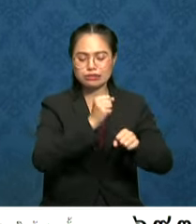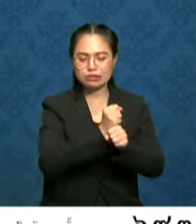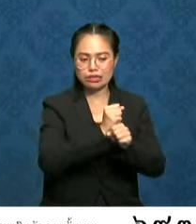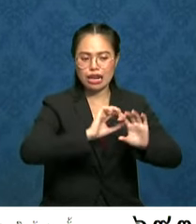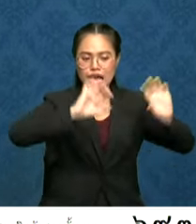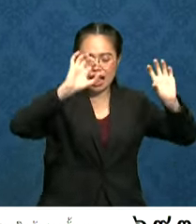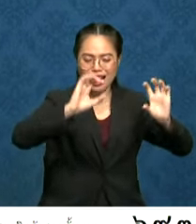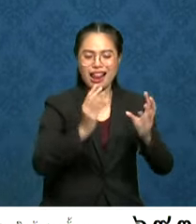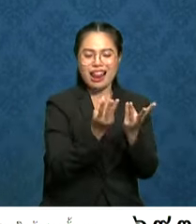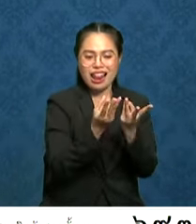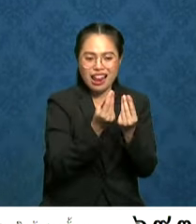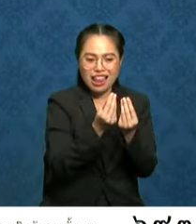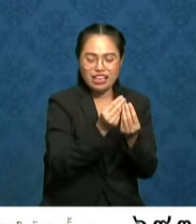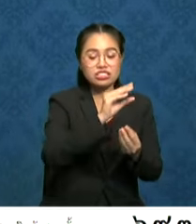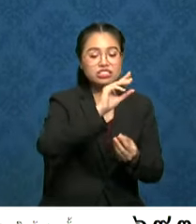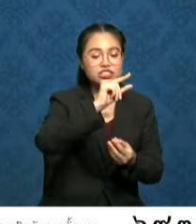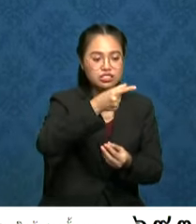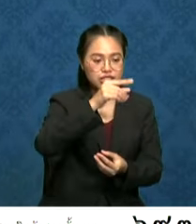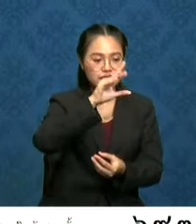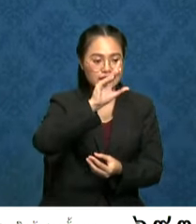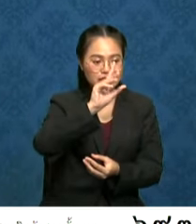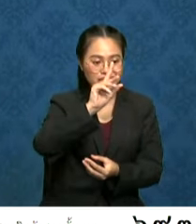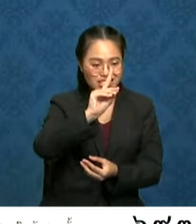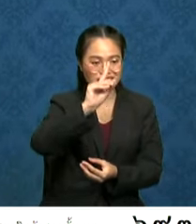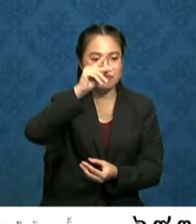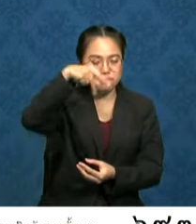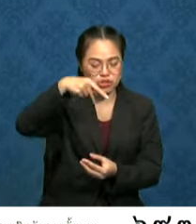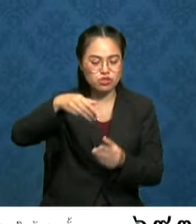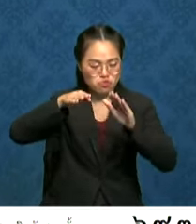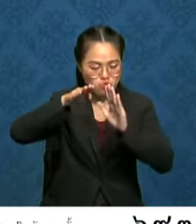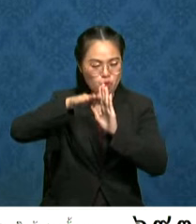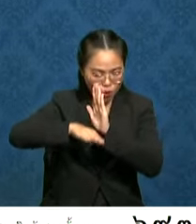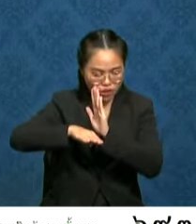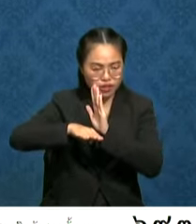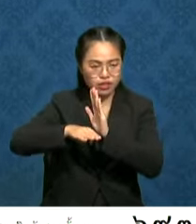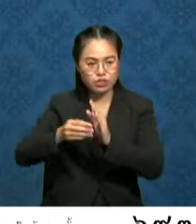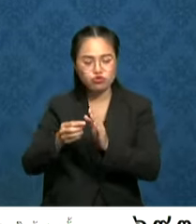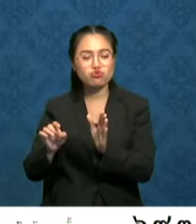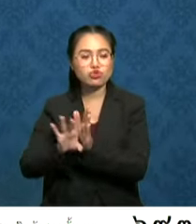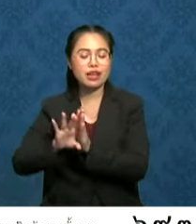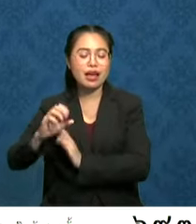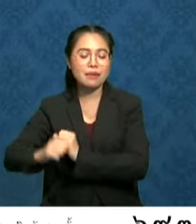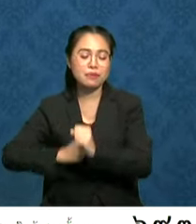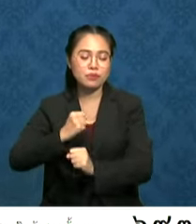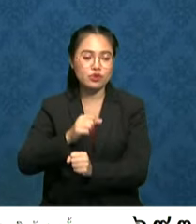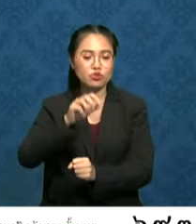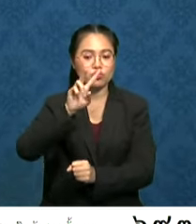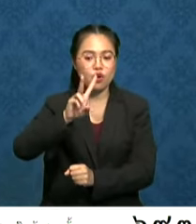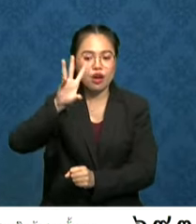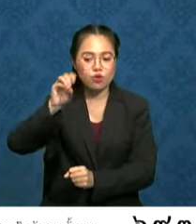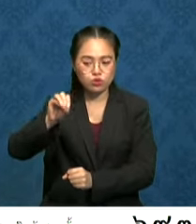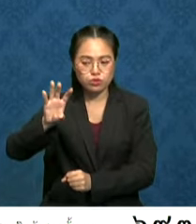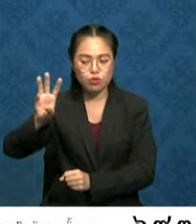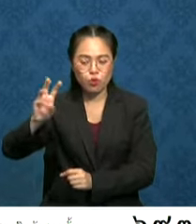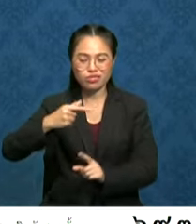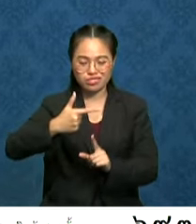เกษตรของไทยลดลง 3ไตรมาสติดนะครับในไตรมาสสุดท้ายของปี 2566ครับ 3เดือนแรกของการทำหน้าที่ของ